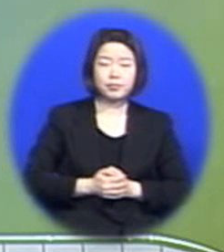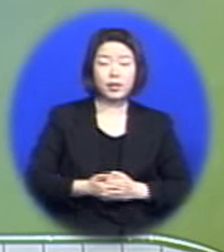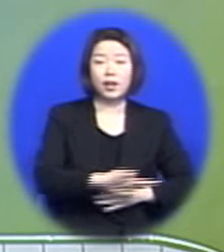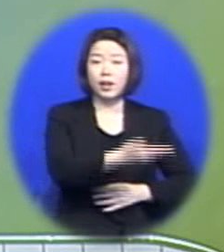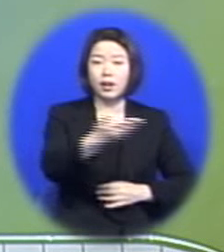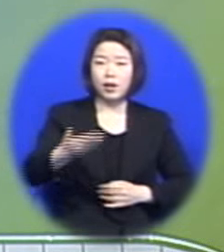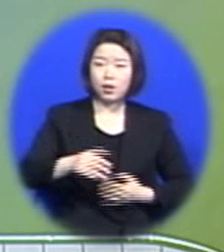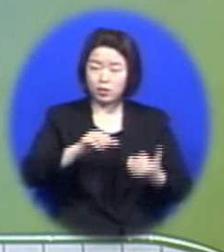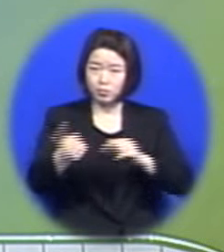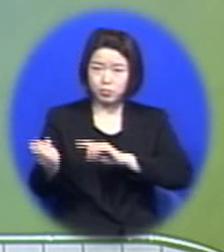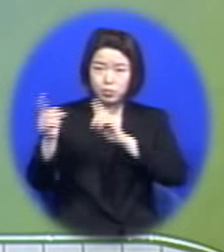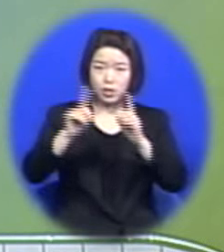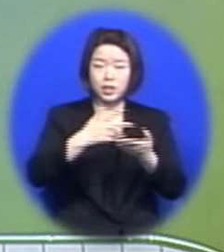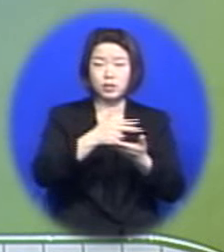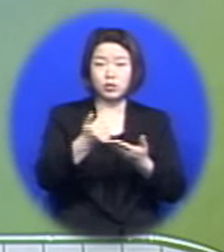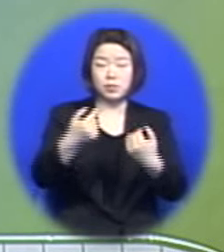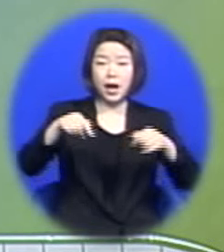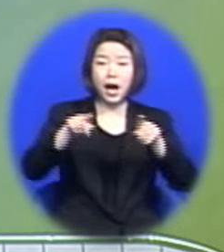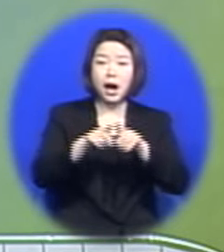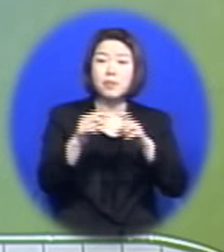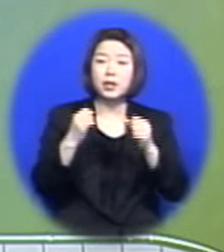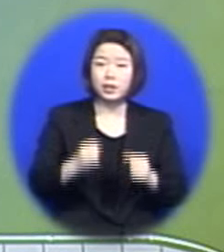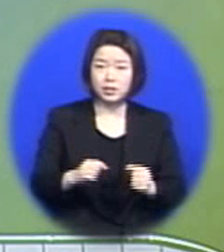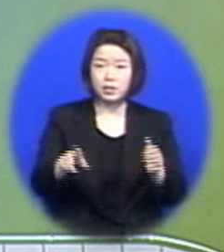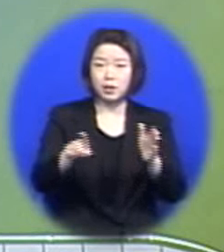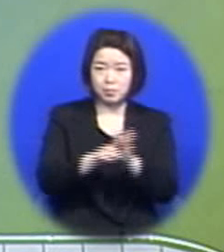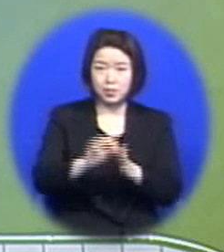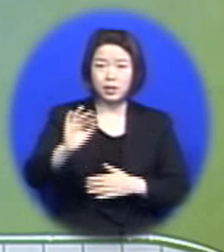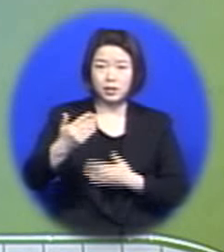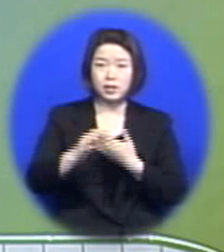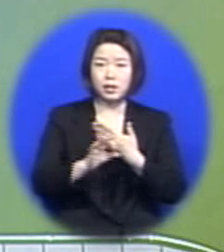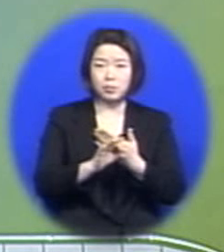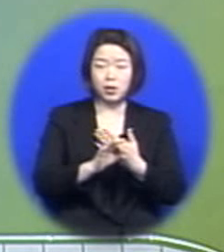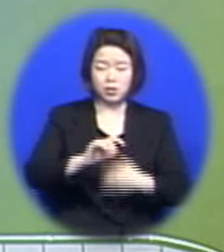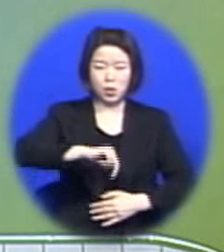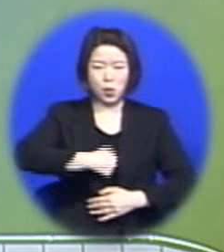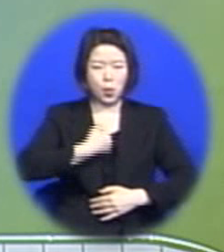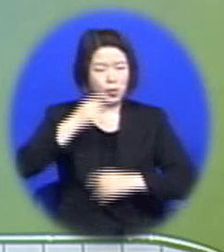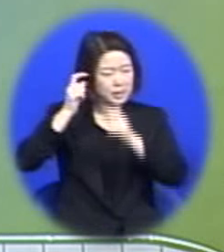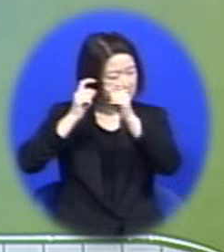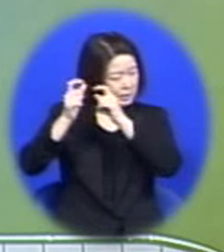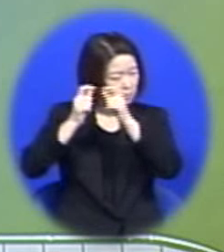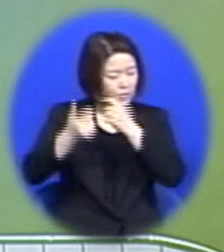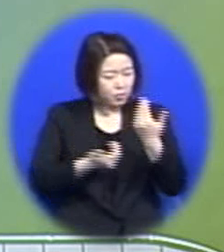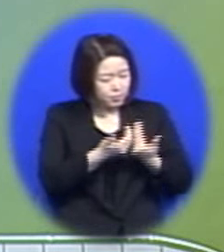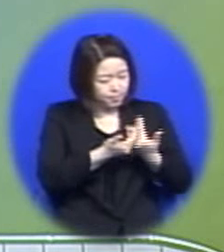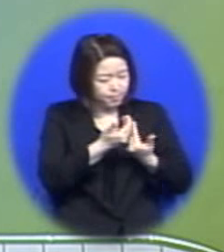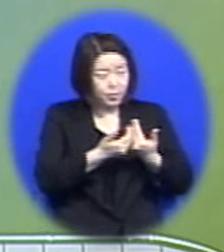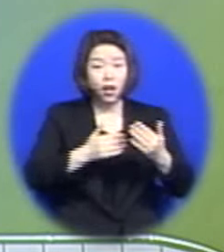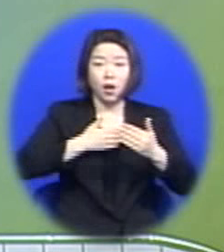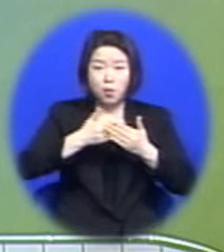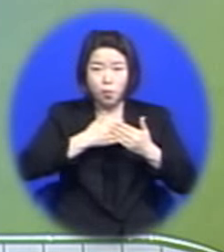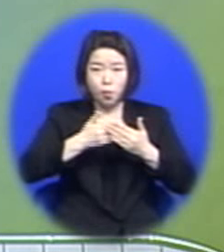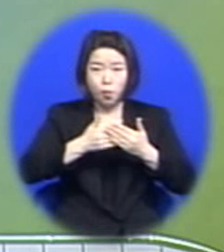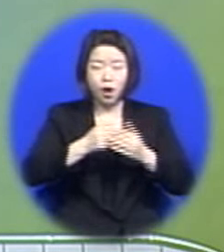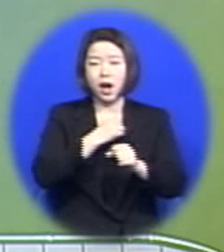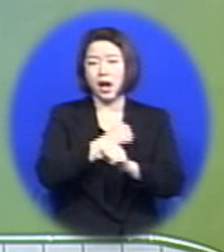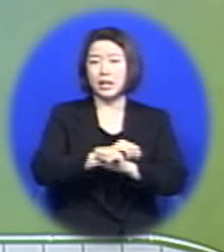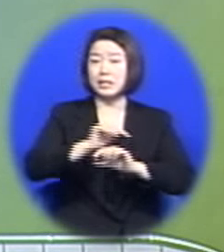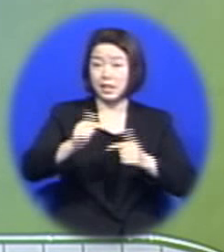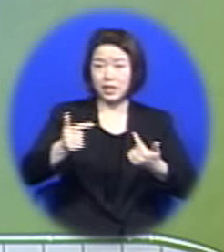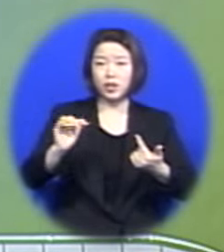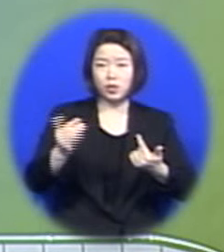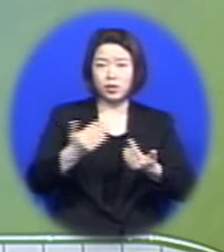여러분, 부활의 주님이 함께 하심을 믿게 되면 이제는 혼자서 고민하고 갈등하고 두려워하고 하지 않게